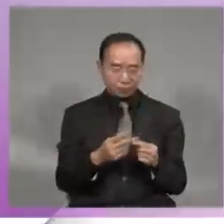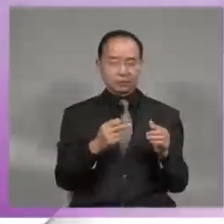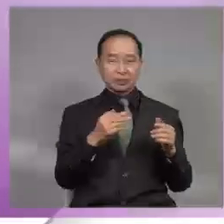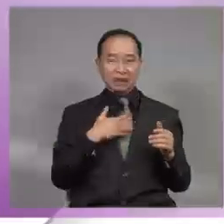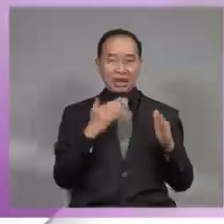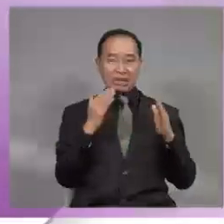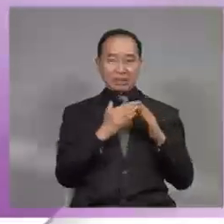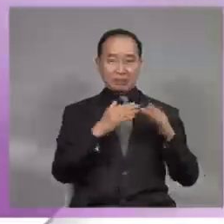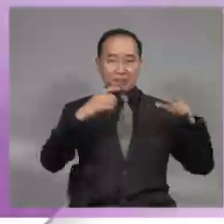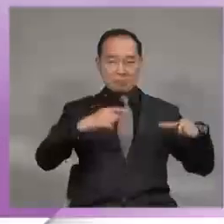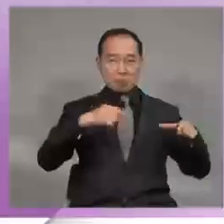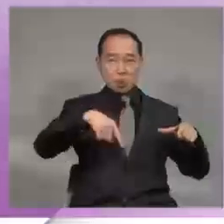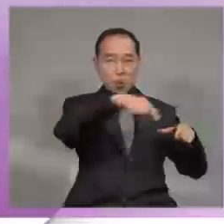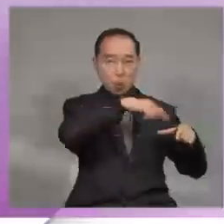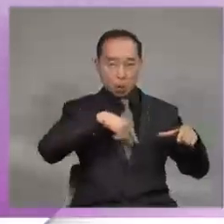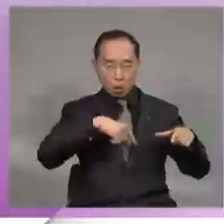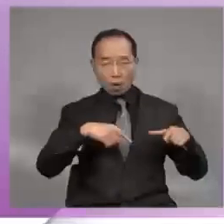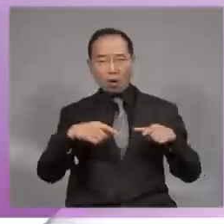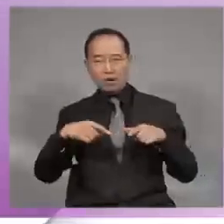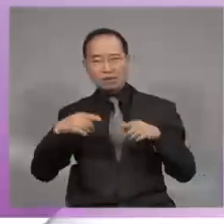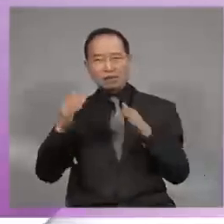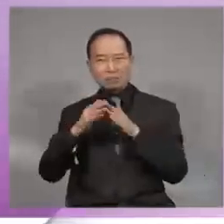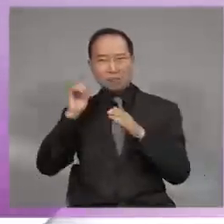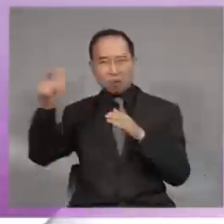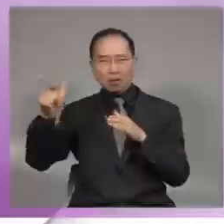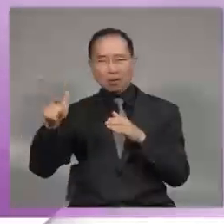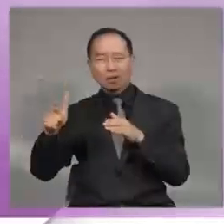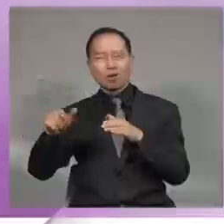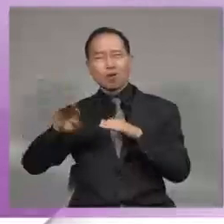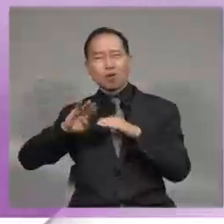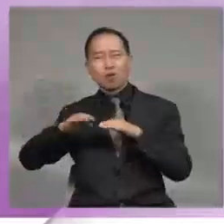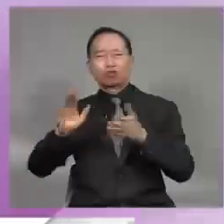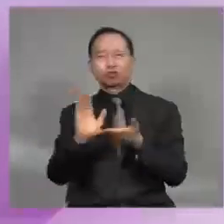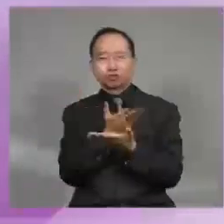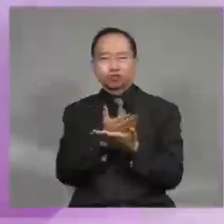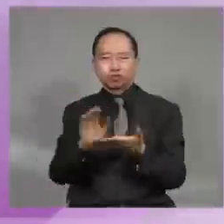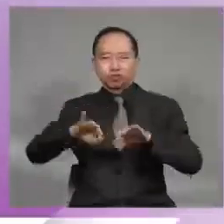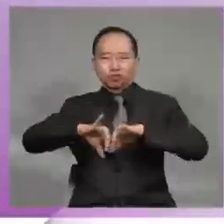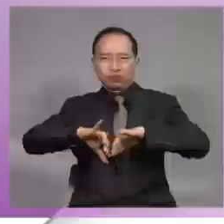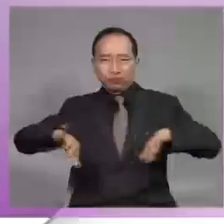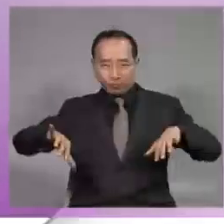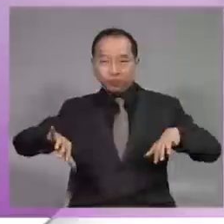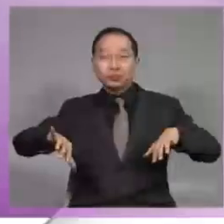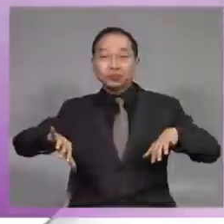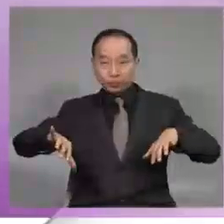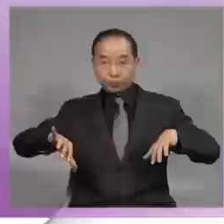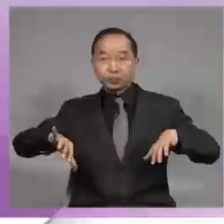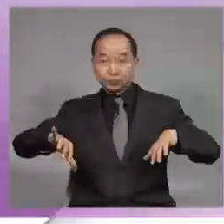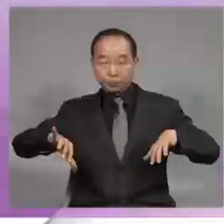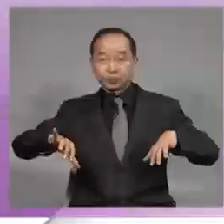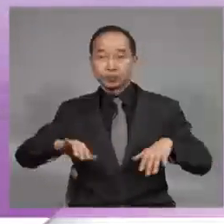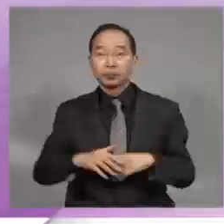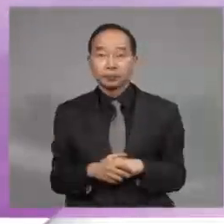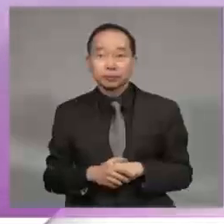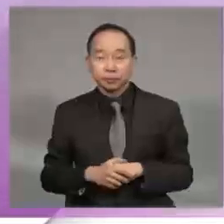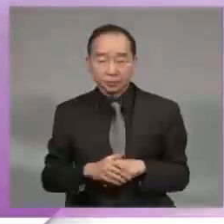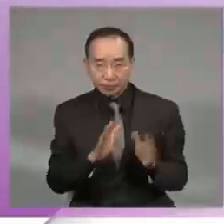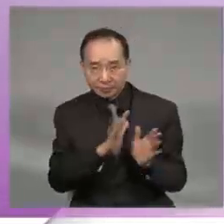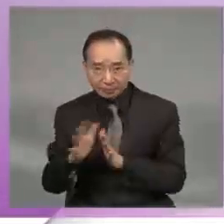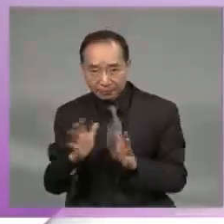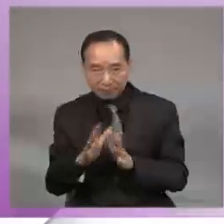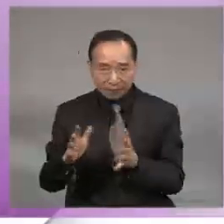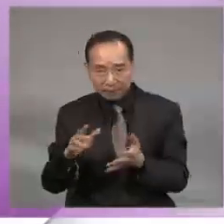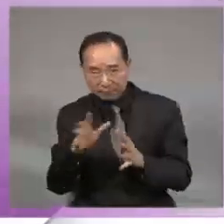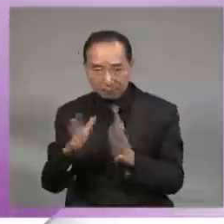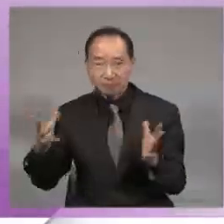해나가고 있는데요. 그 다음 절차는 어떤 것들이 이루어질까요? 네, 저렇게 관외 사전투표함, 관내 사전투표함을 정리를 다 하고